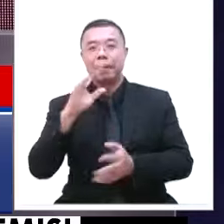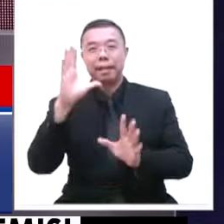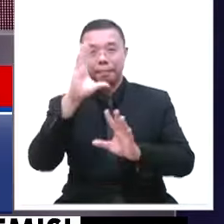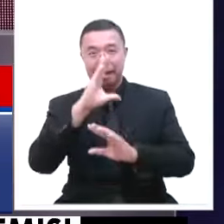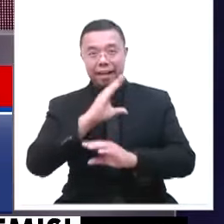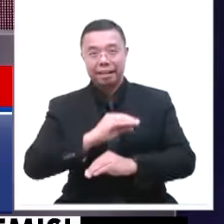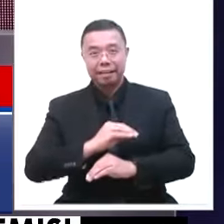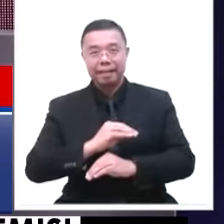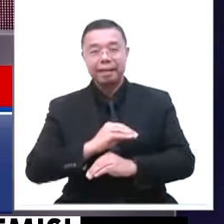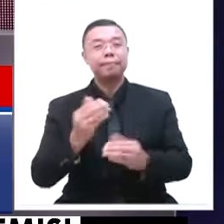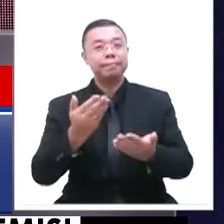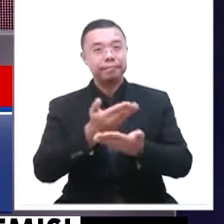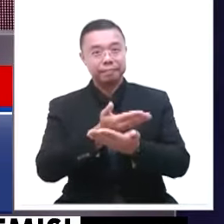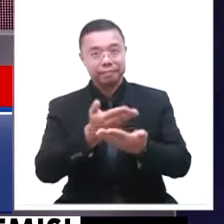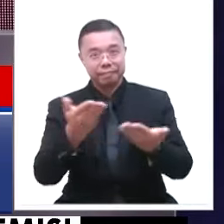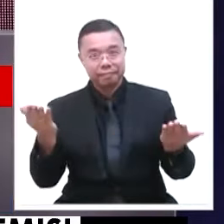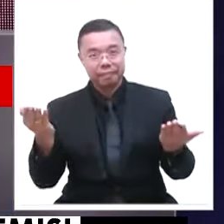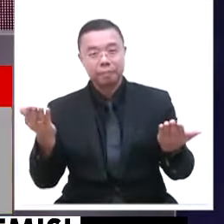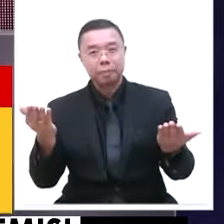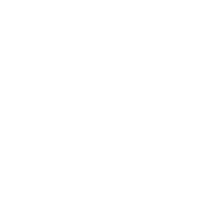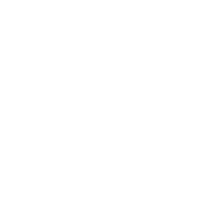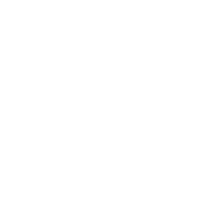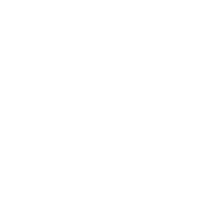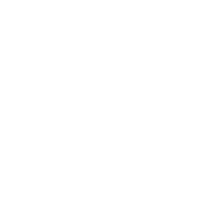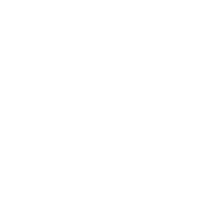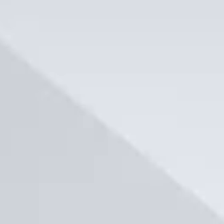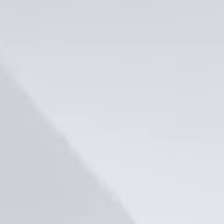Selamat malam hadirin dan pemirsa.